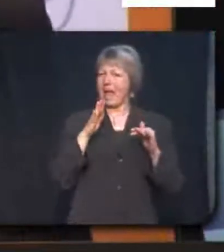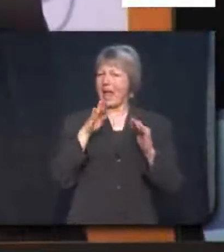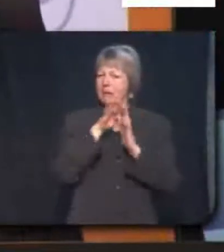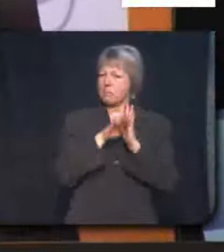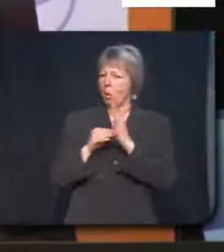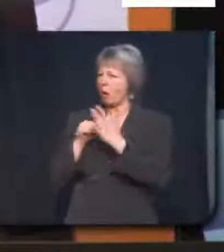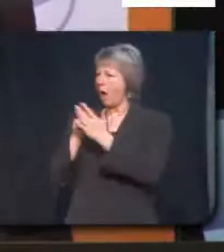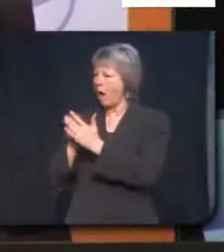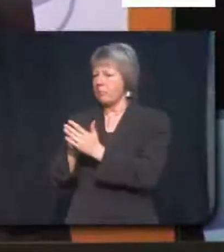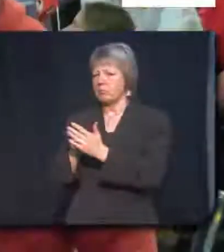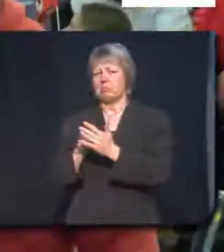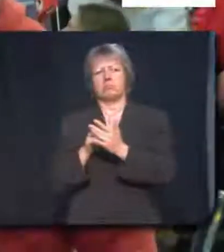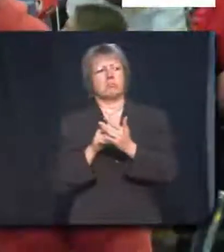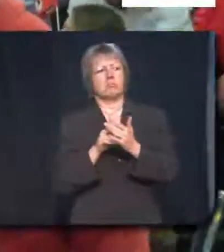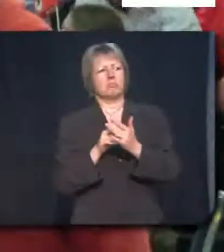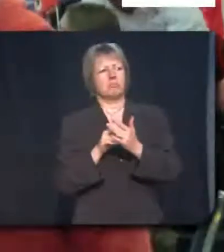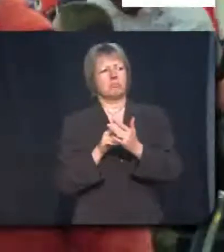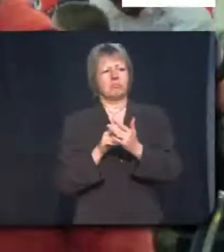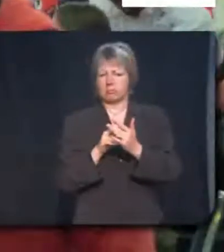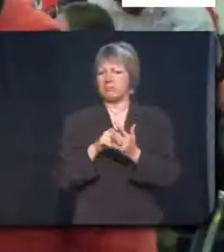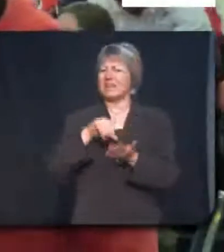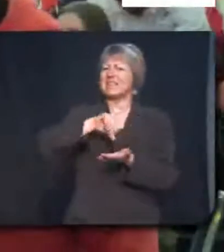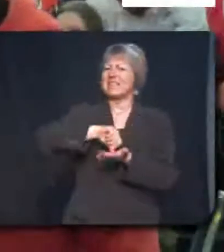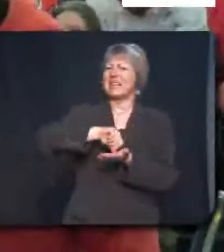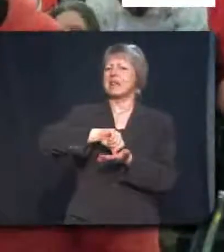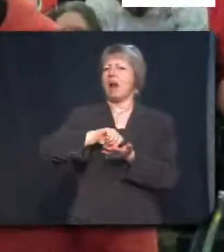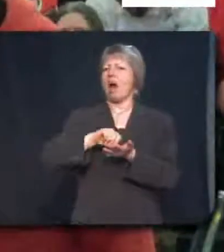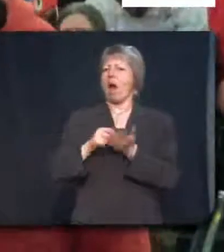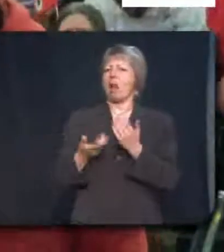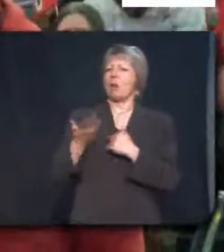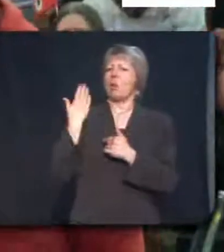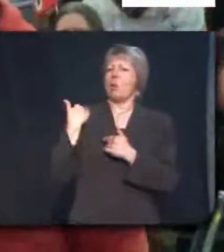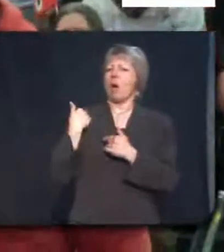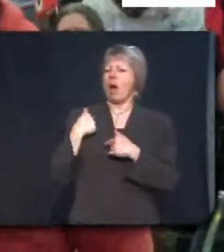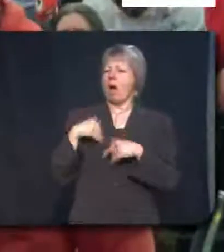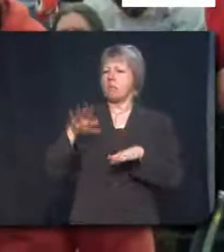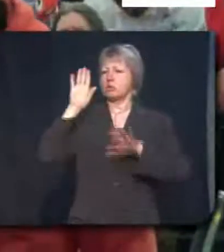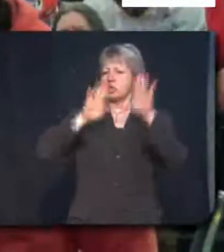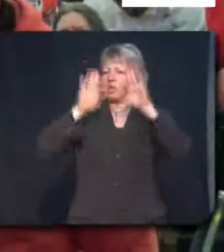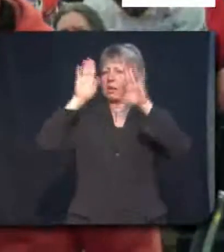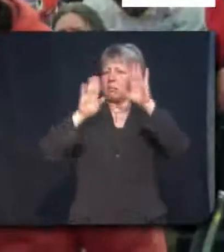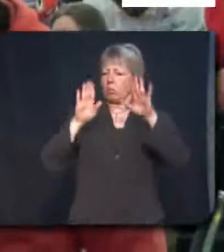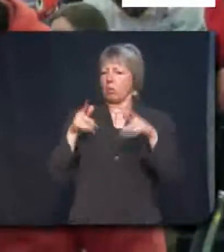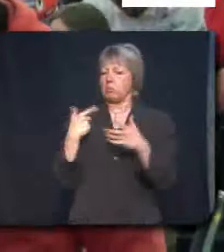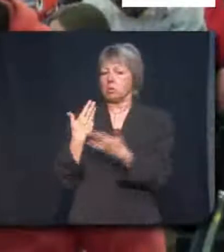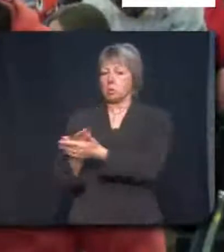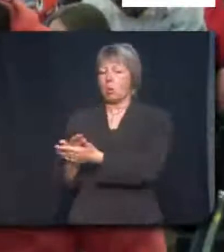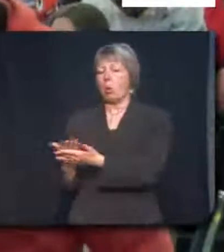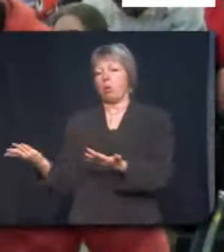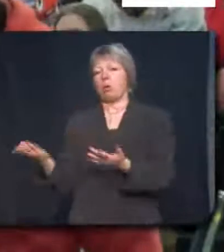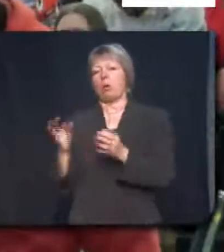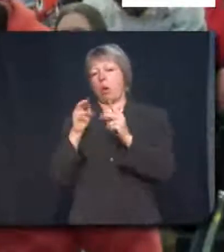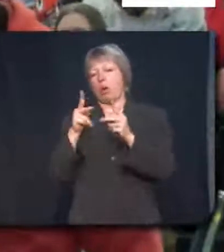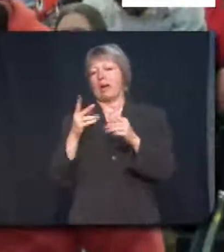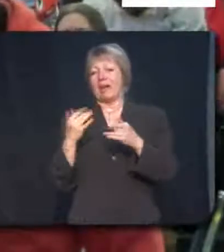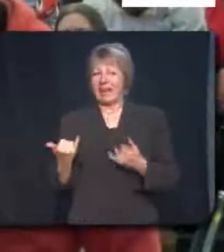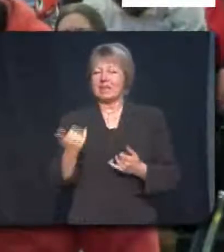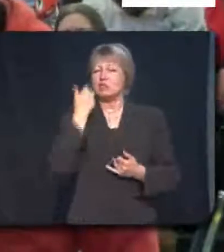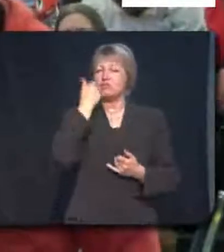aber gut jetzt ist es so und jetzt wo wir das gemacht haben bitte ich doch darum jetzt auch die entsprechende EU